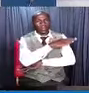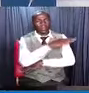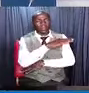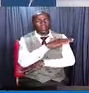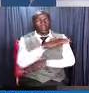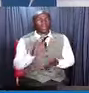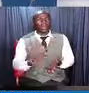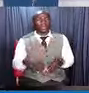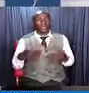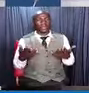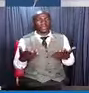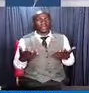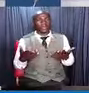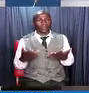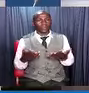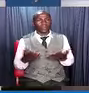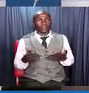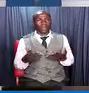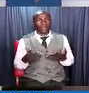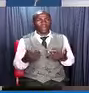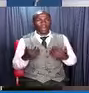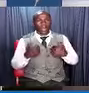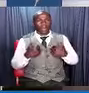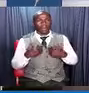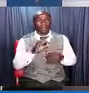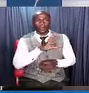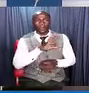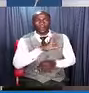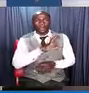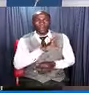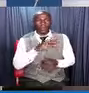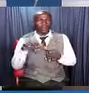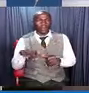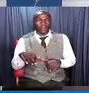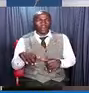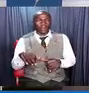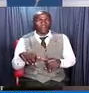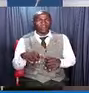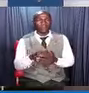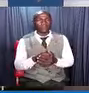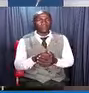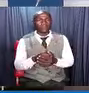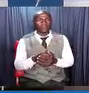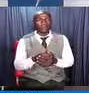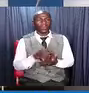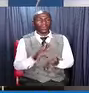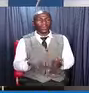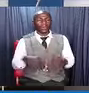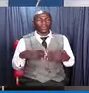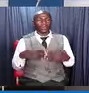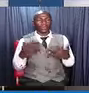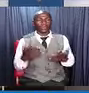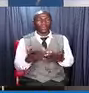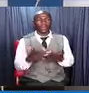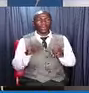heart. Hallelujah. Hallelujah. Uliona matunda yakayo. That fruits that remain. Hallelujah.